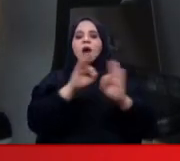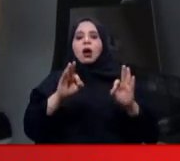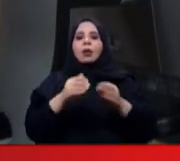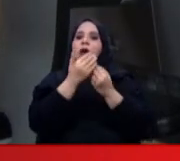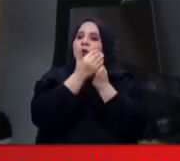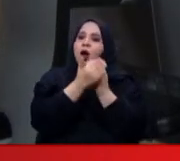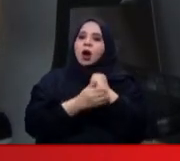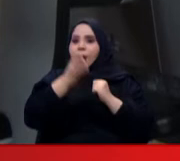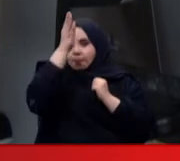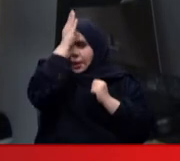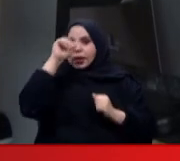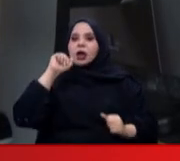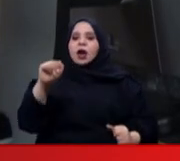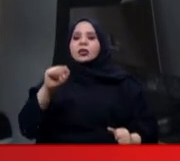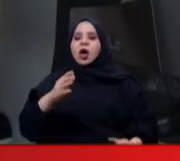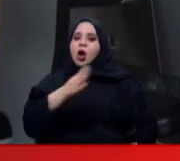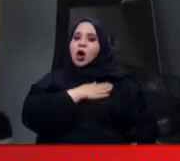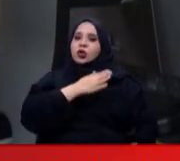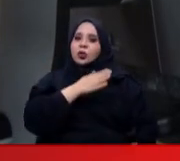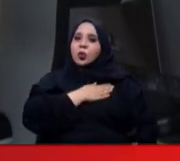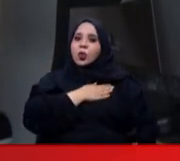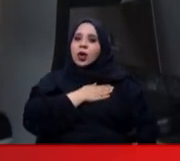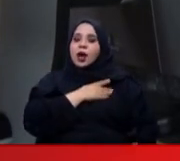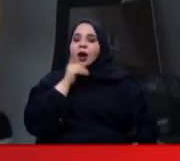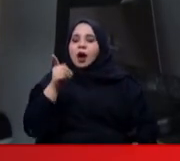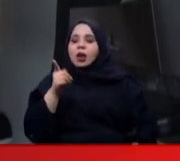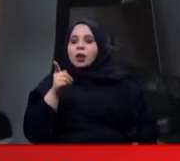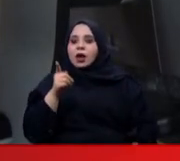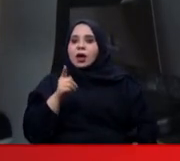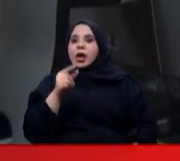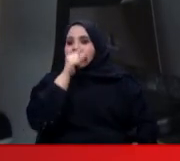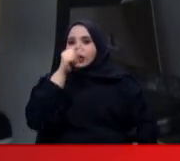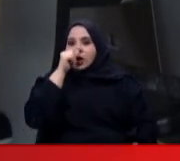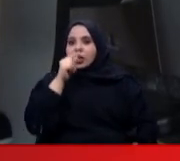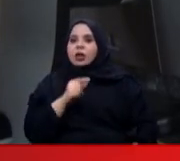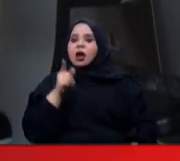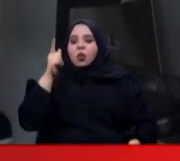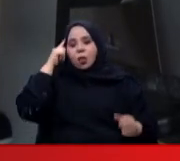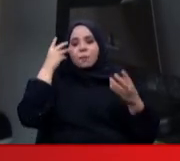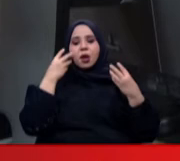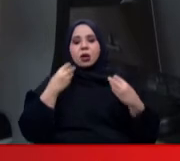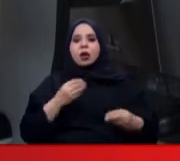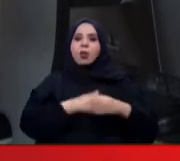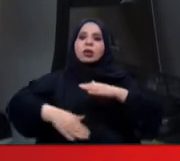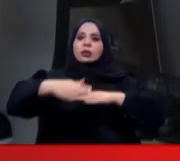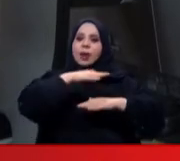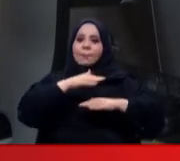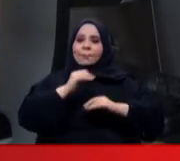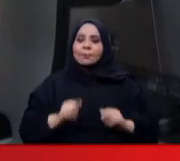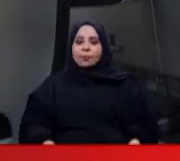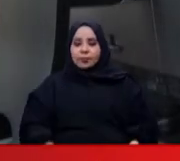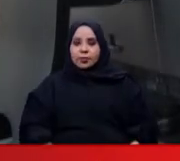والرعاية الملكية السامية لموسم عاشوراء لإحياء هذه المناسبة الدينية بالشكل الذي يتناسب مع